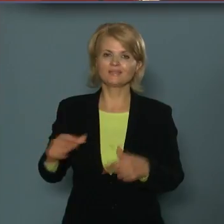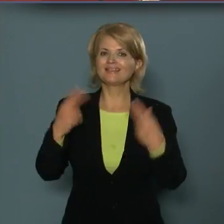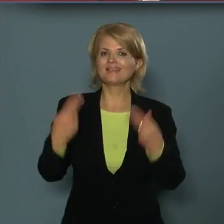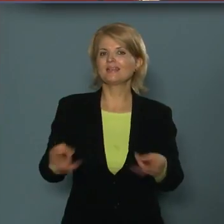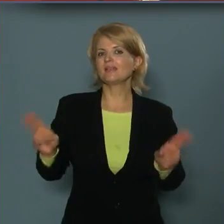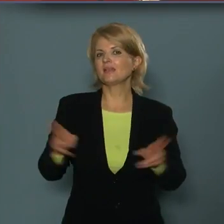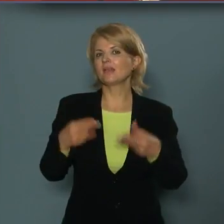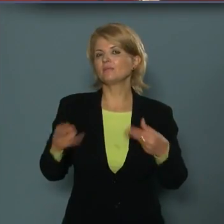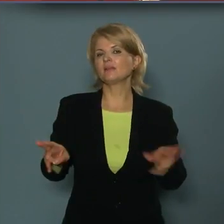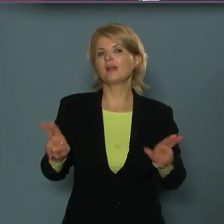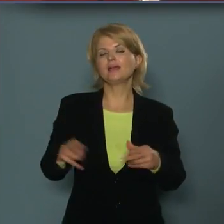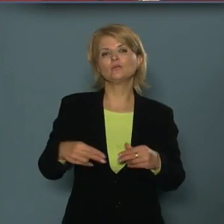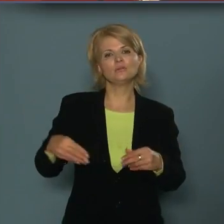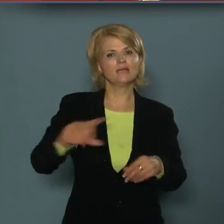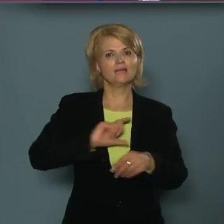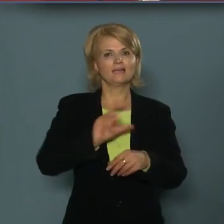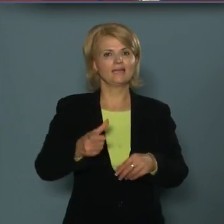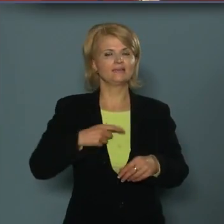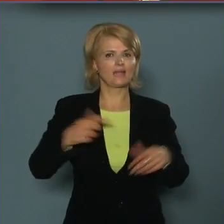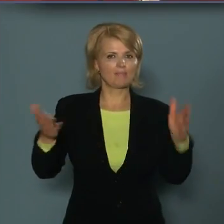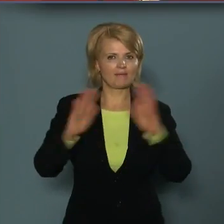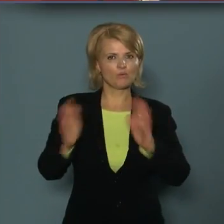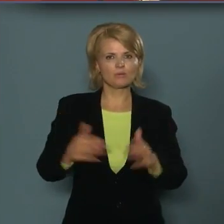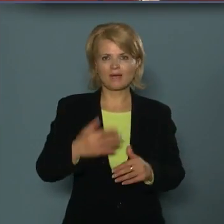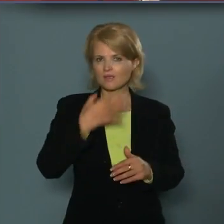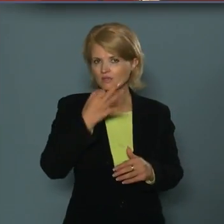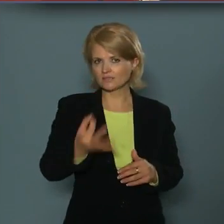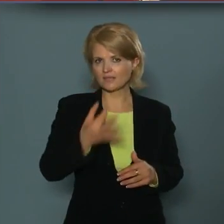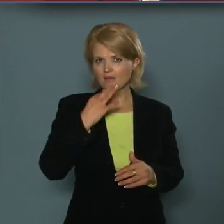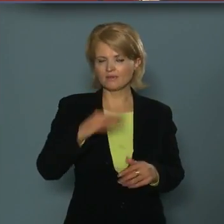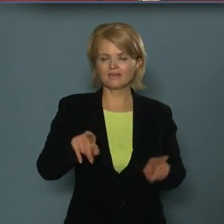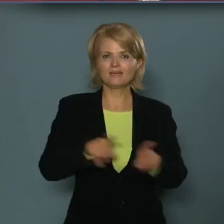képtelen, hogy értőn megformálja, így csak